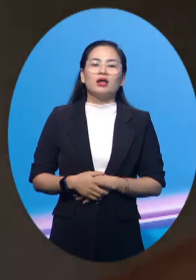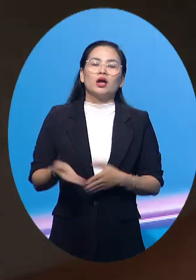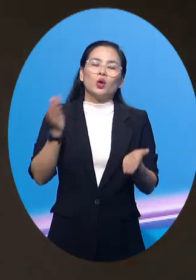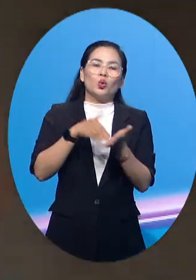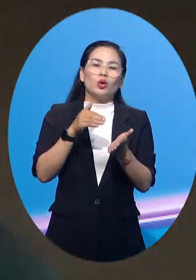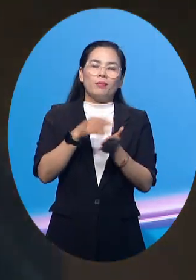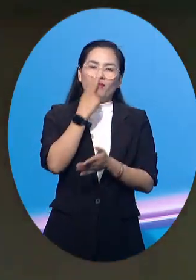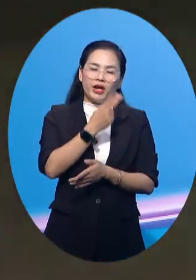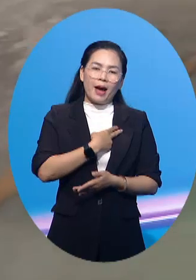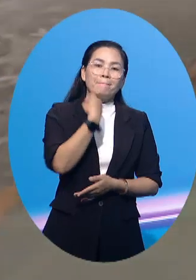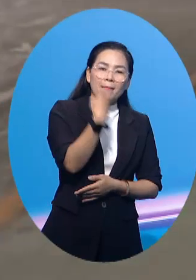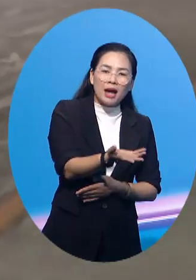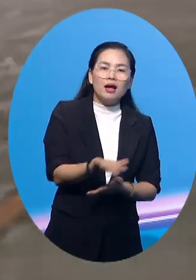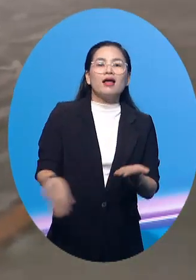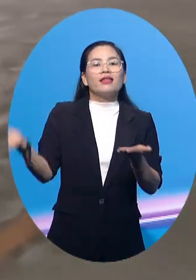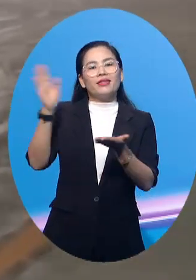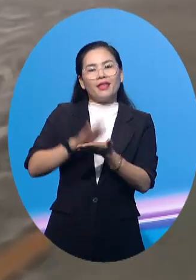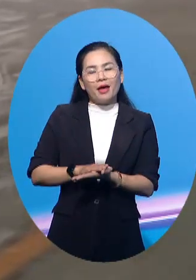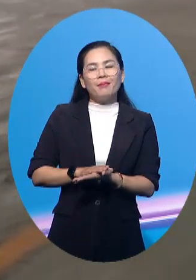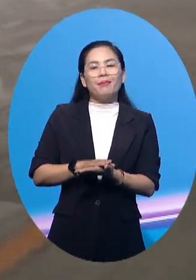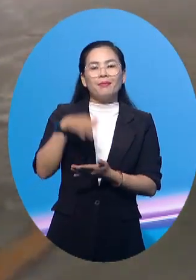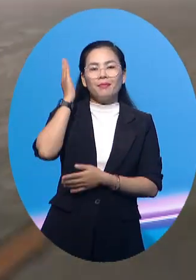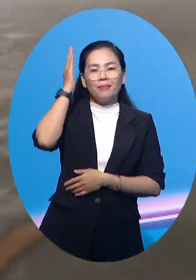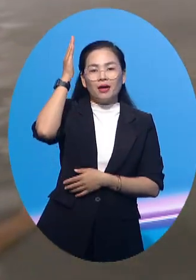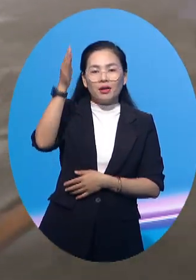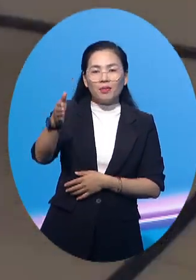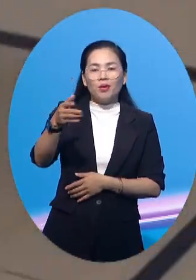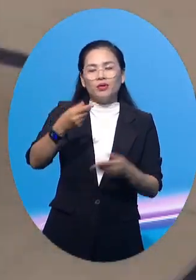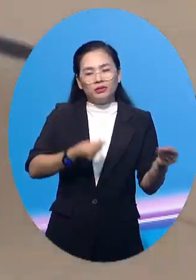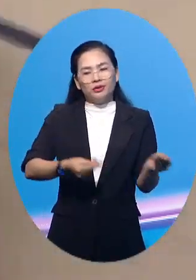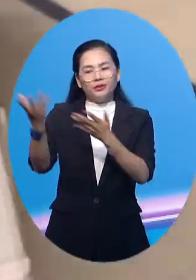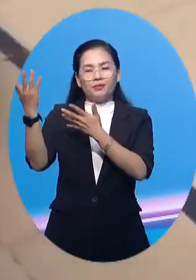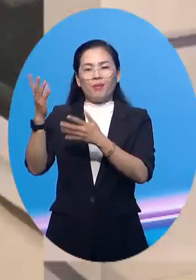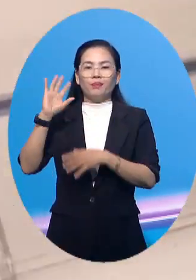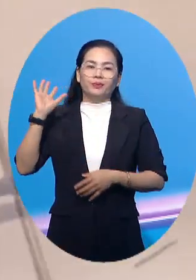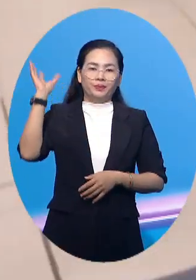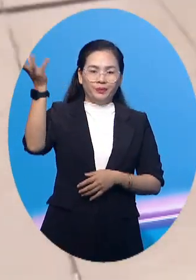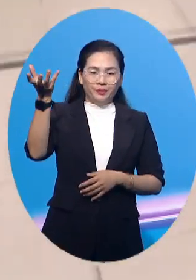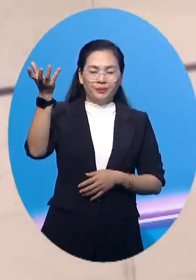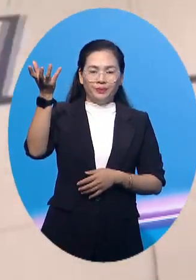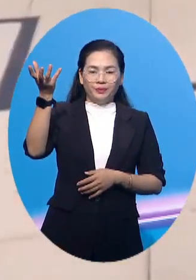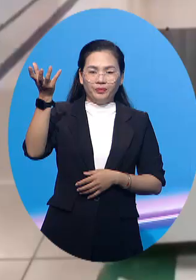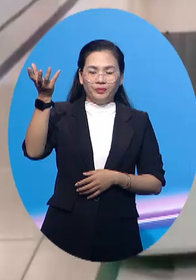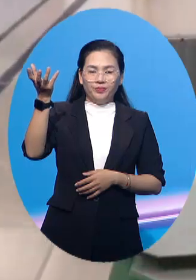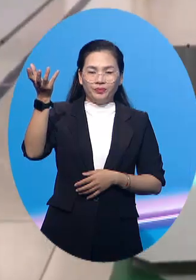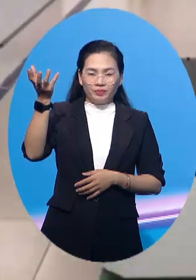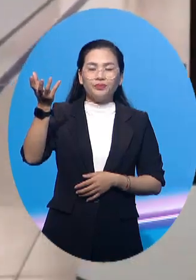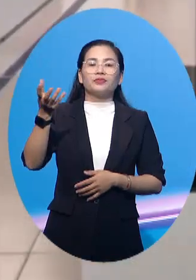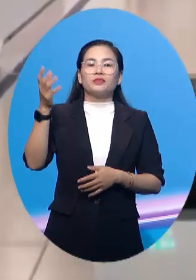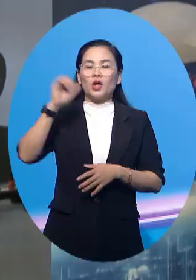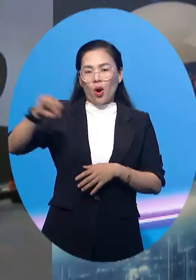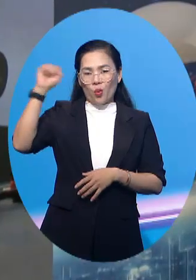nước, sau khi chúng tôi cũng thể là xuất nhập khẩu cho các Nhật và các nước châu